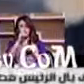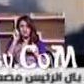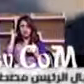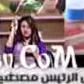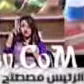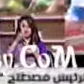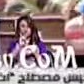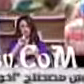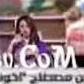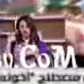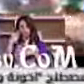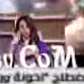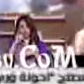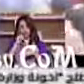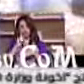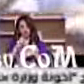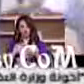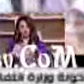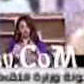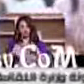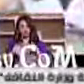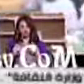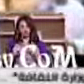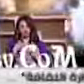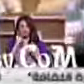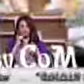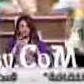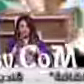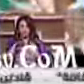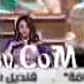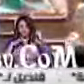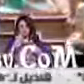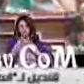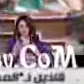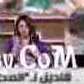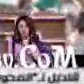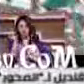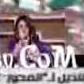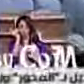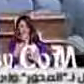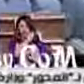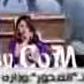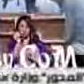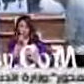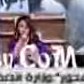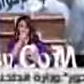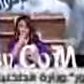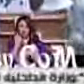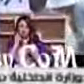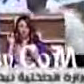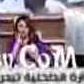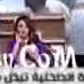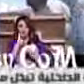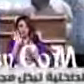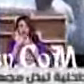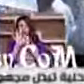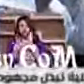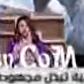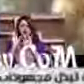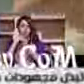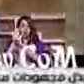والرصاص وفي نهايه اليوم غادر المتظاهرون مرددين شعارات تطالب بالحفاظ على شرعيه